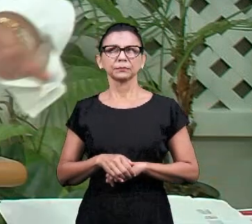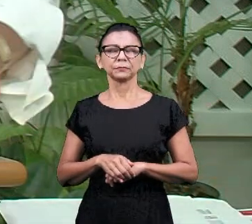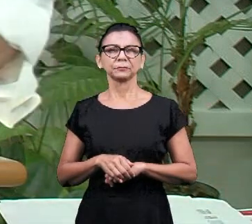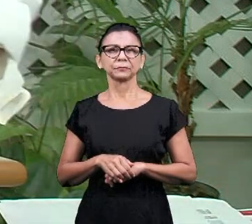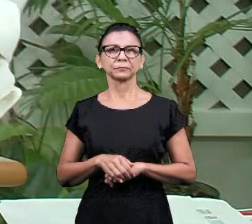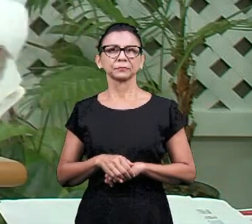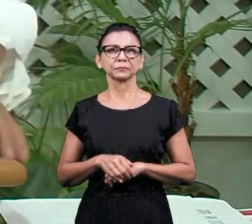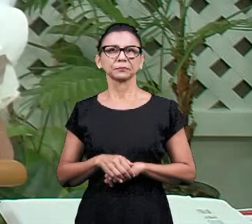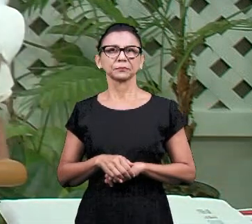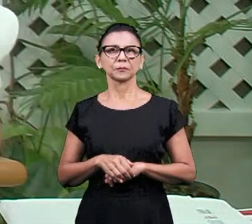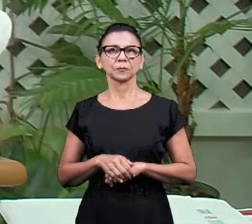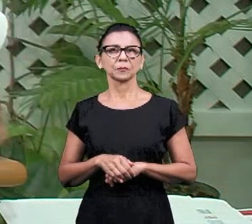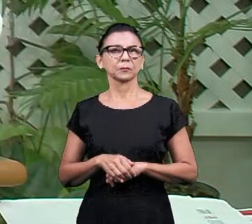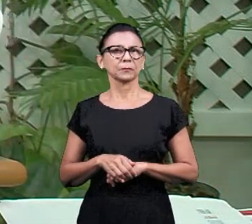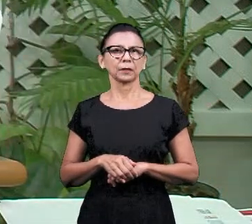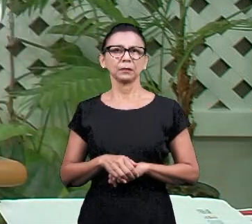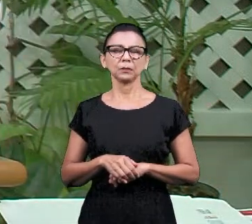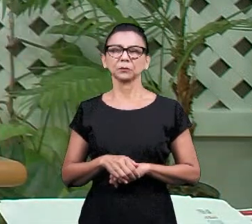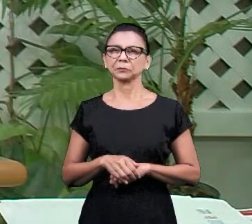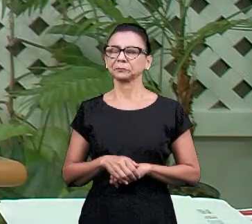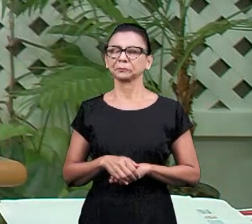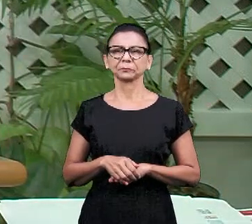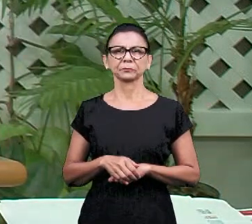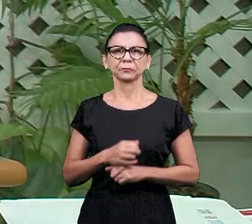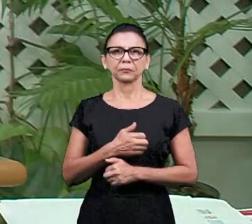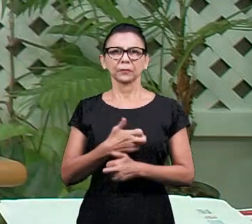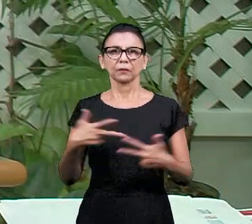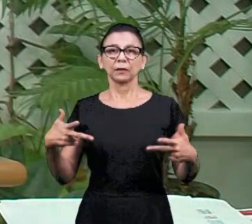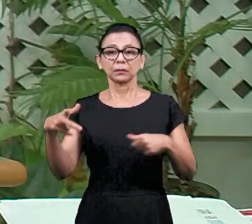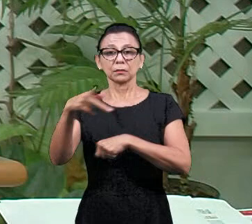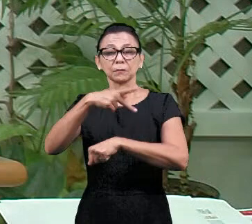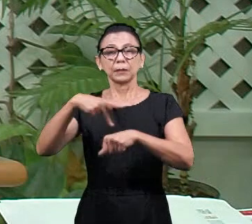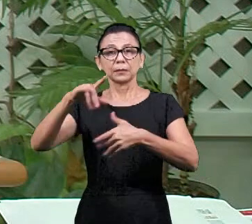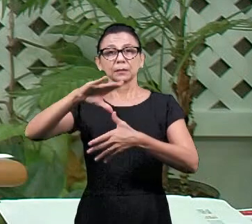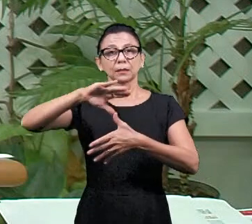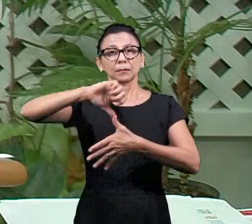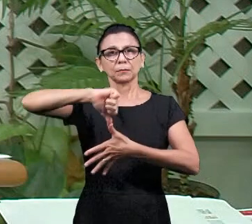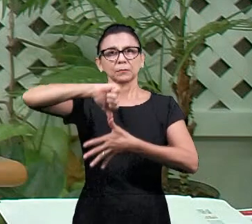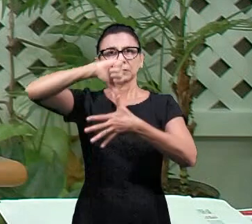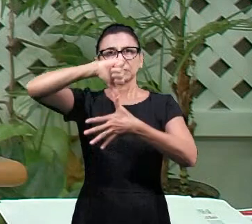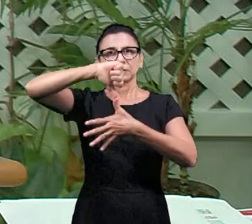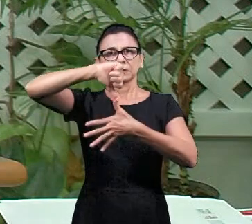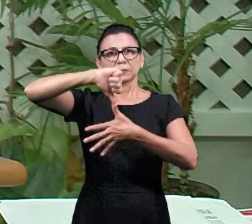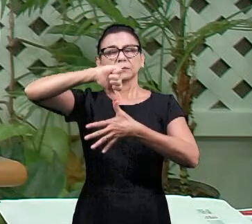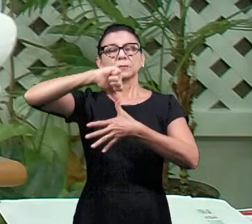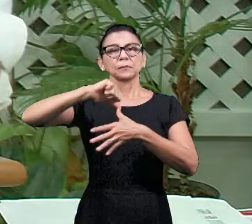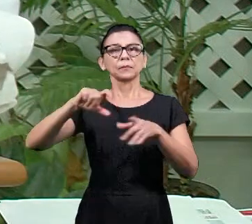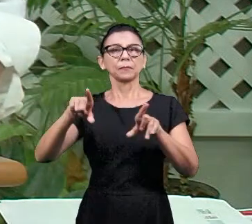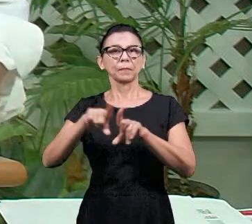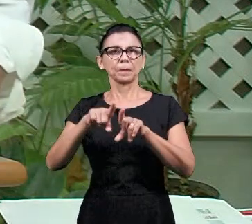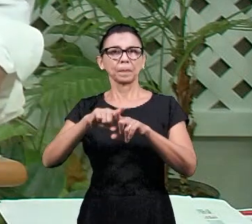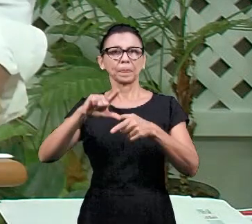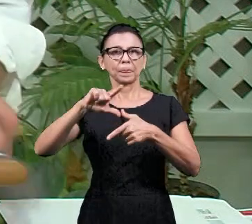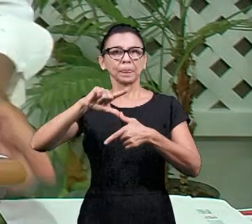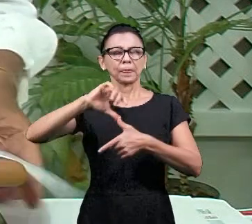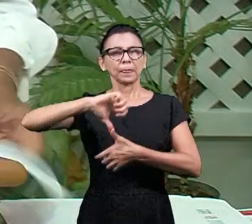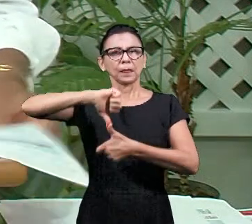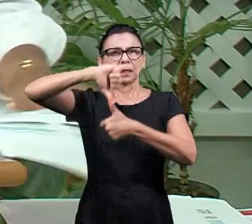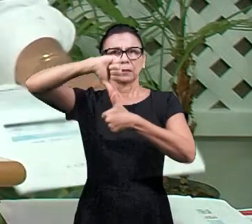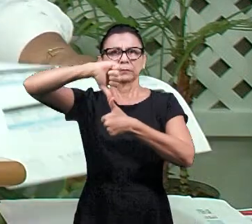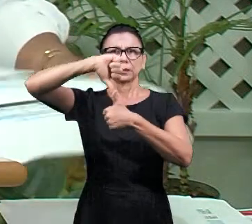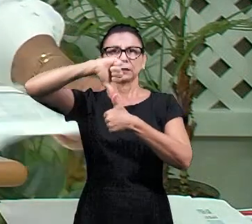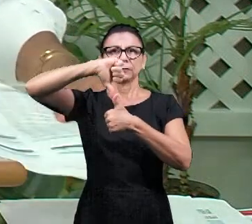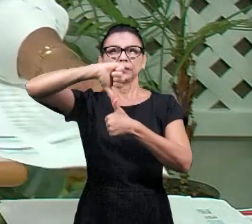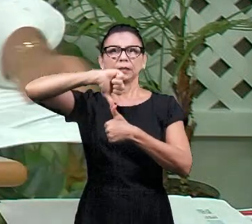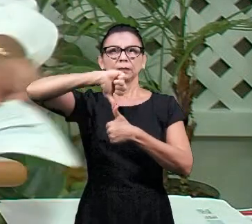Venezuela et de divers autres pays de l'Amérique du Sud et particulièrement de l'Amérique centrale. Afin